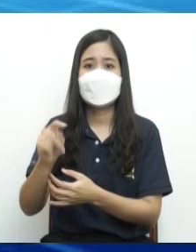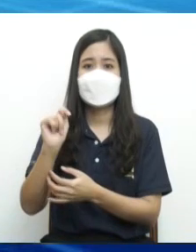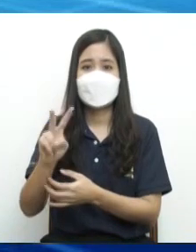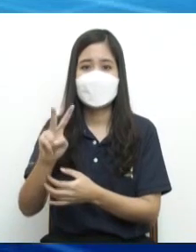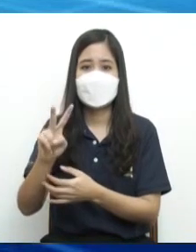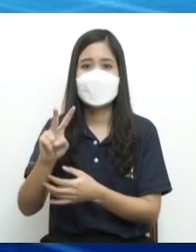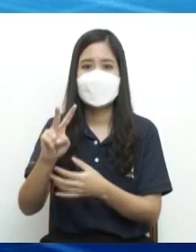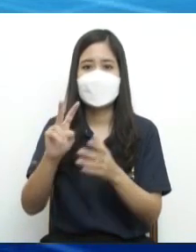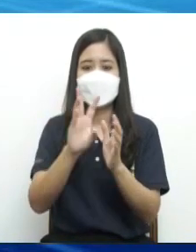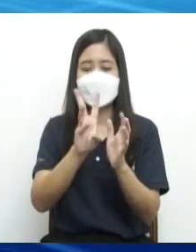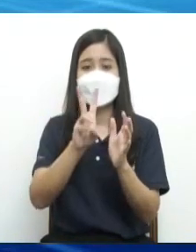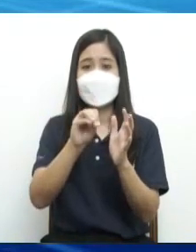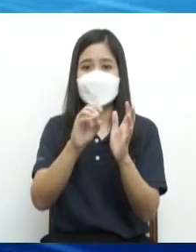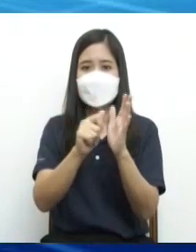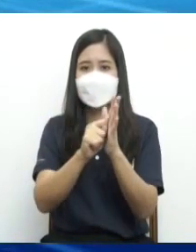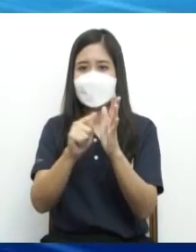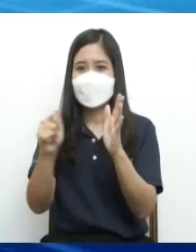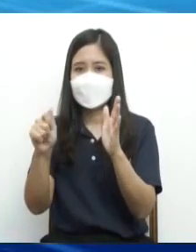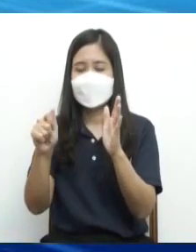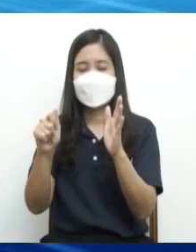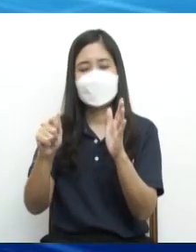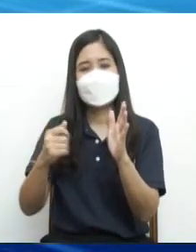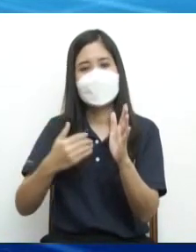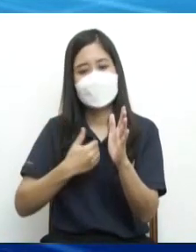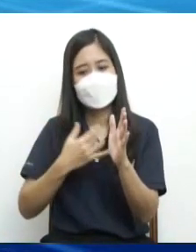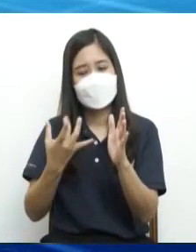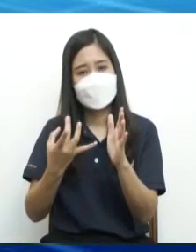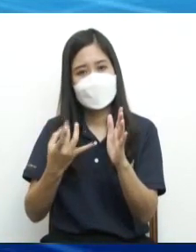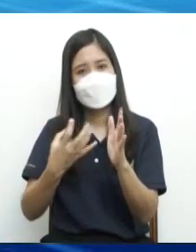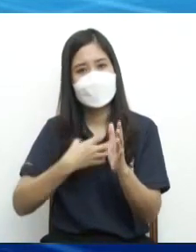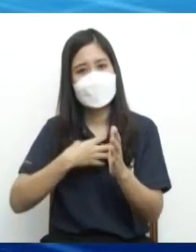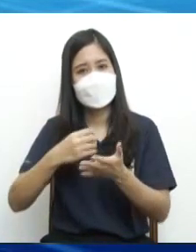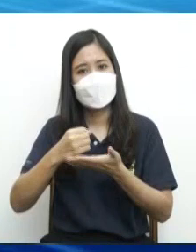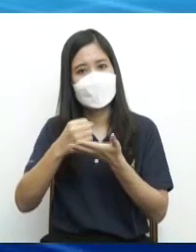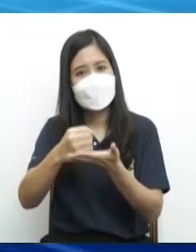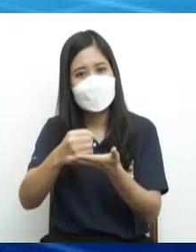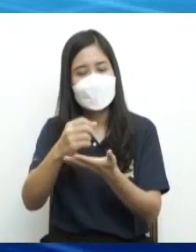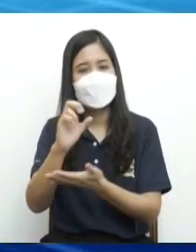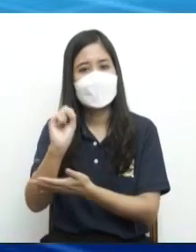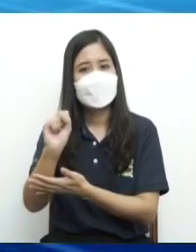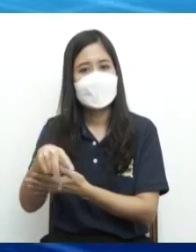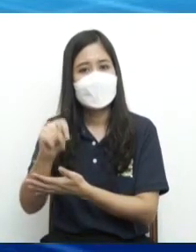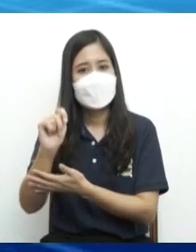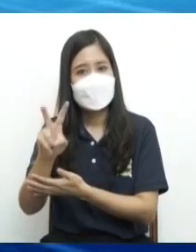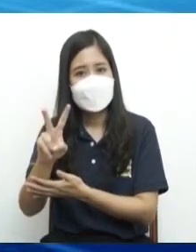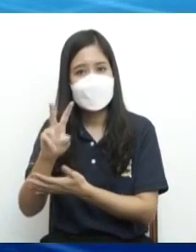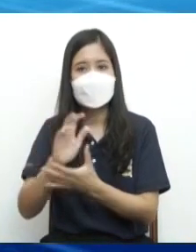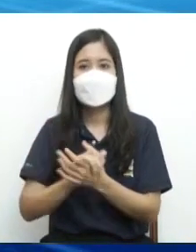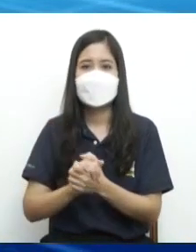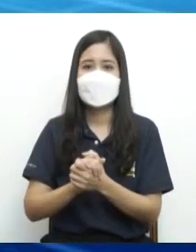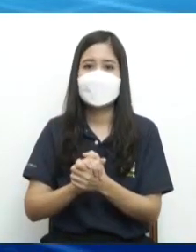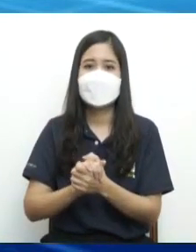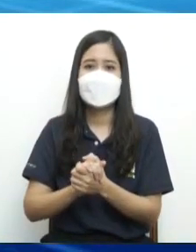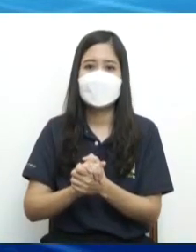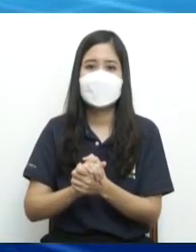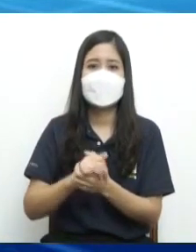เกษียณแล้วนะคะท่านมีสิ่งใดที่อยากจะช่วยเหลือสปท.บ้างนะคะหรือท่านมีข้อคิดที่จะฝากให้กับคนท